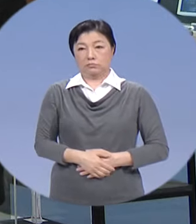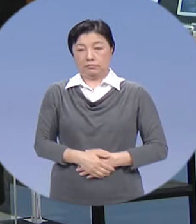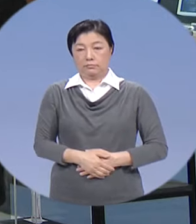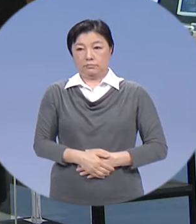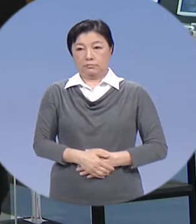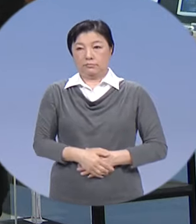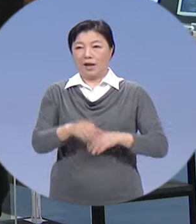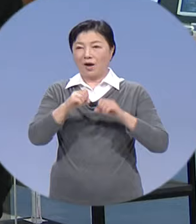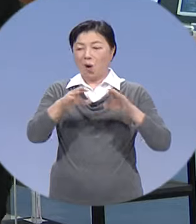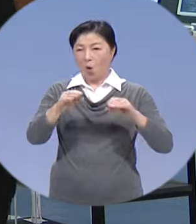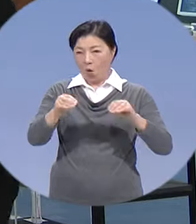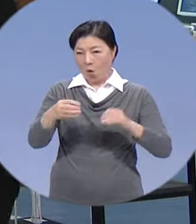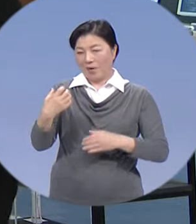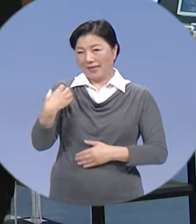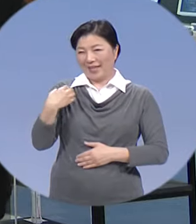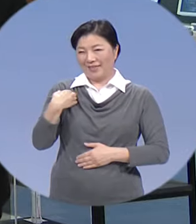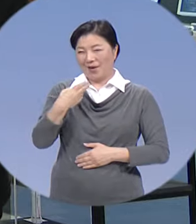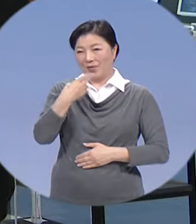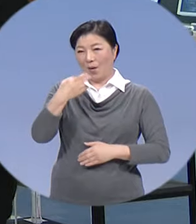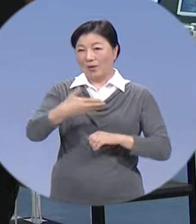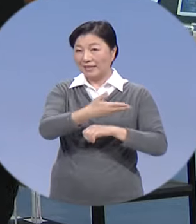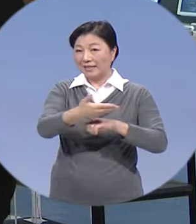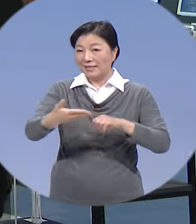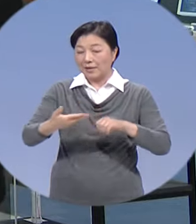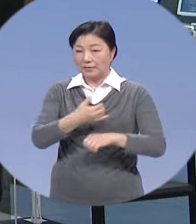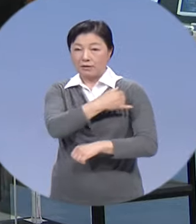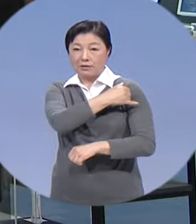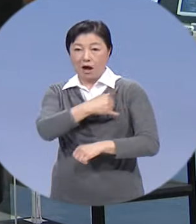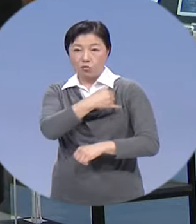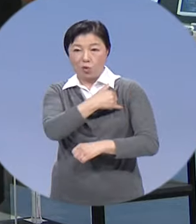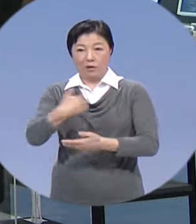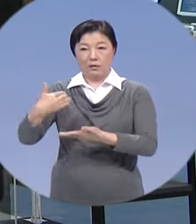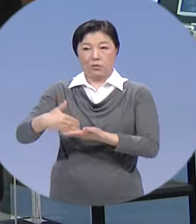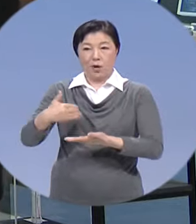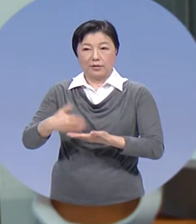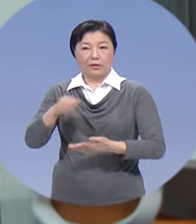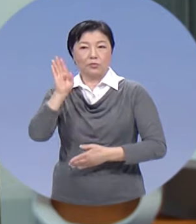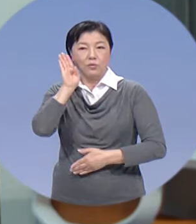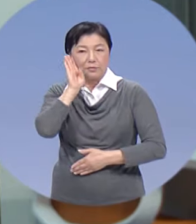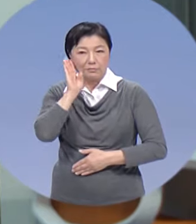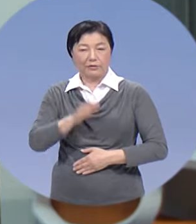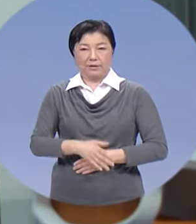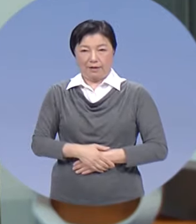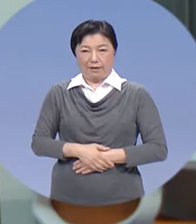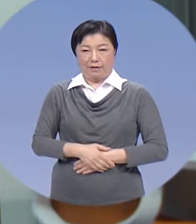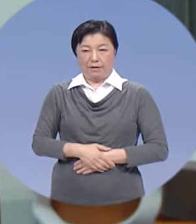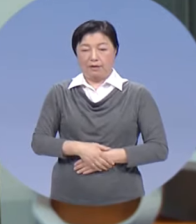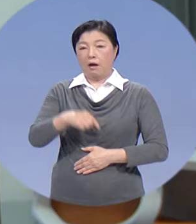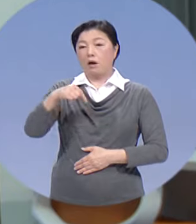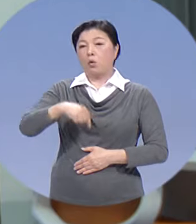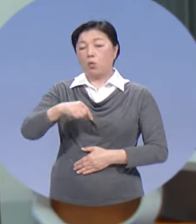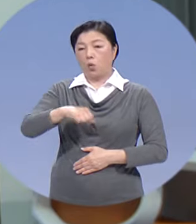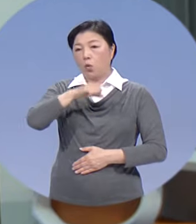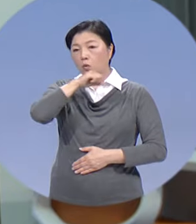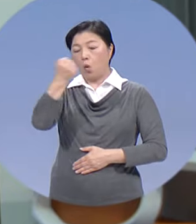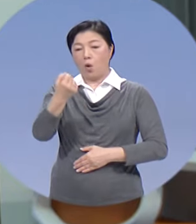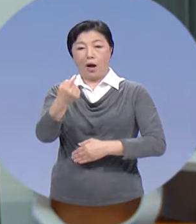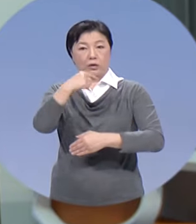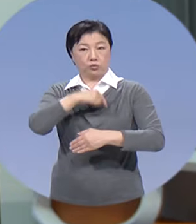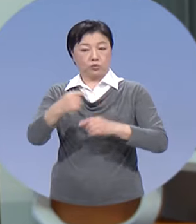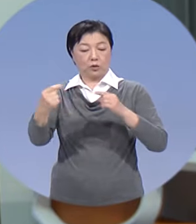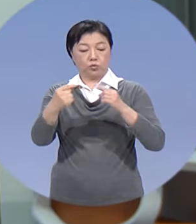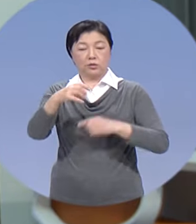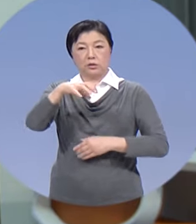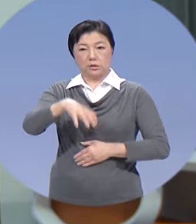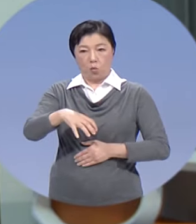広報の飯島さんにこの施設の役割について伺いました。 ここ JAXA 勝浦宇宙通信所は